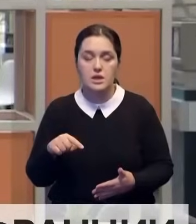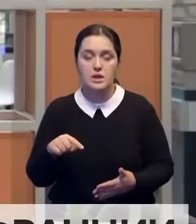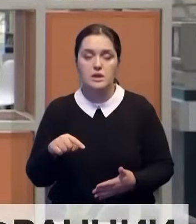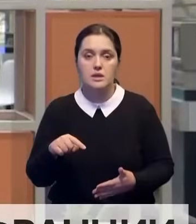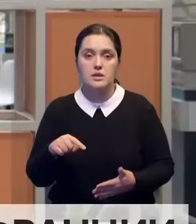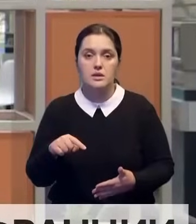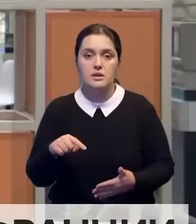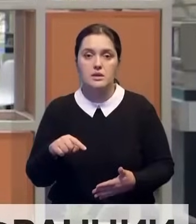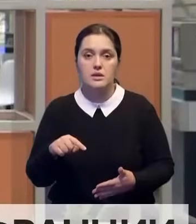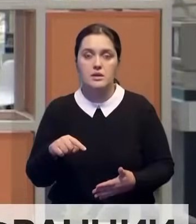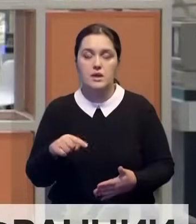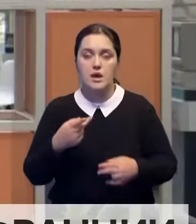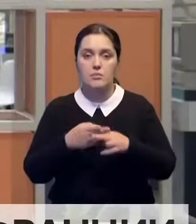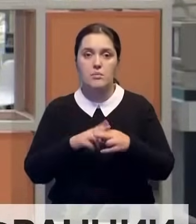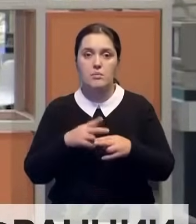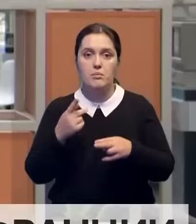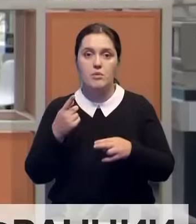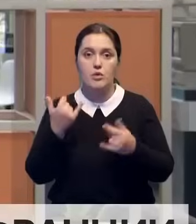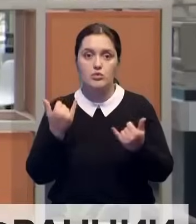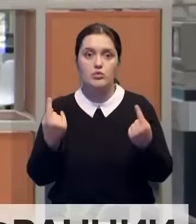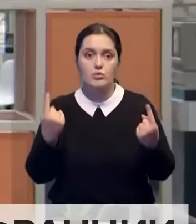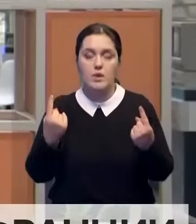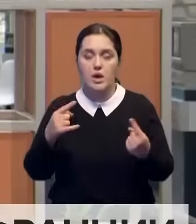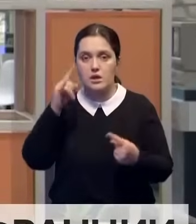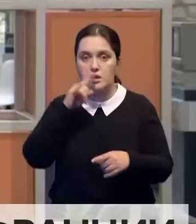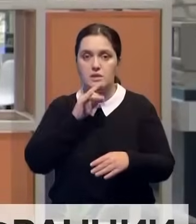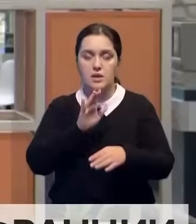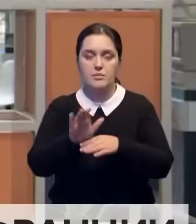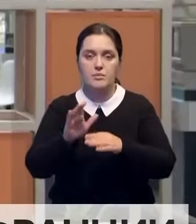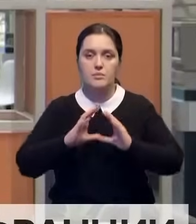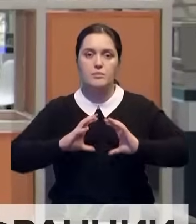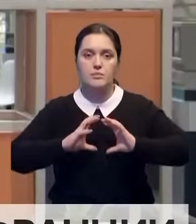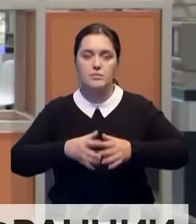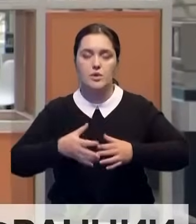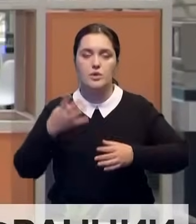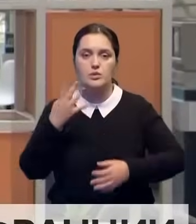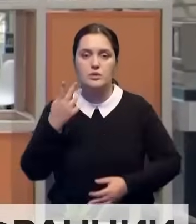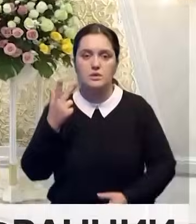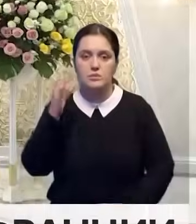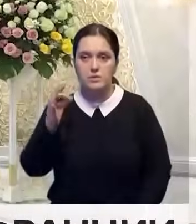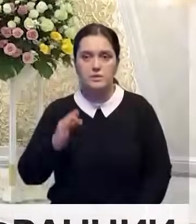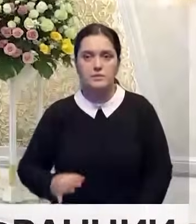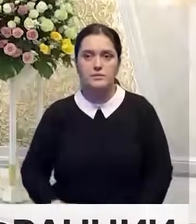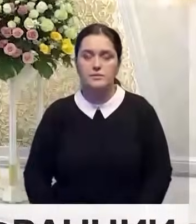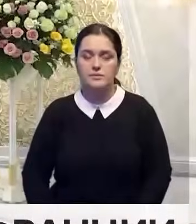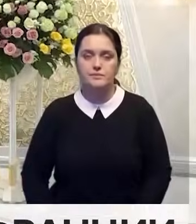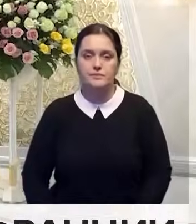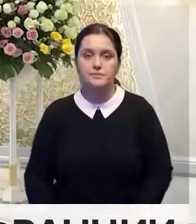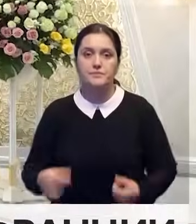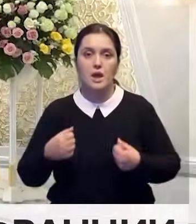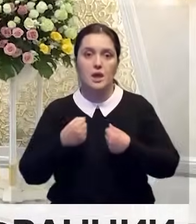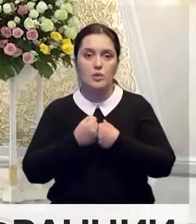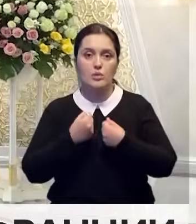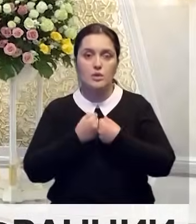на ключевые позиции выходит Казахстан, как крупнейший производитель урана на мировом рынке, более 43%. Но здесь конкуренцию